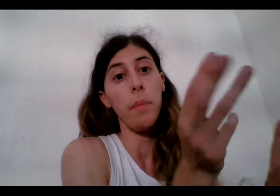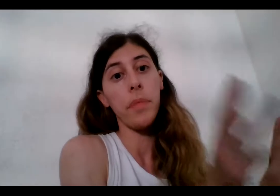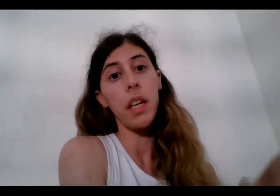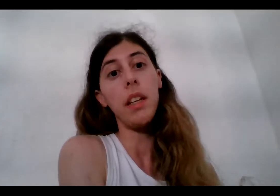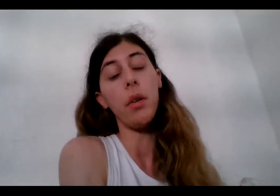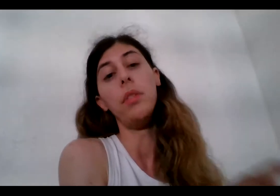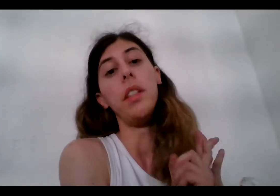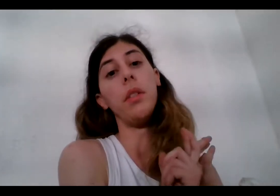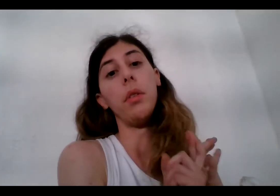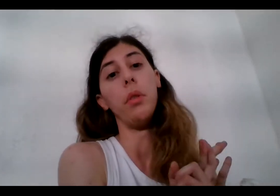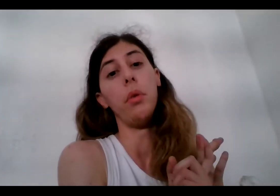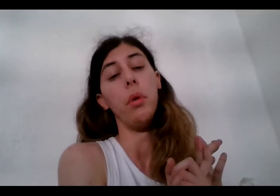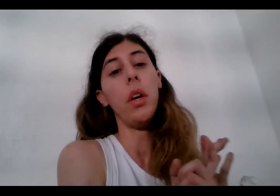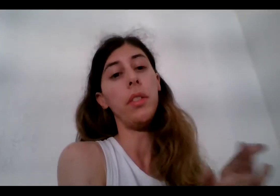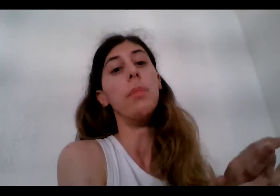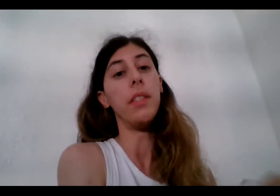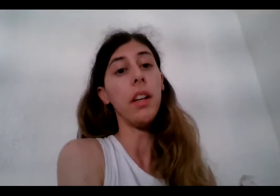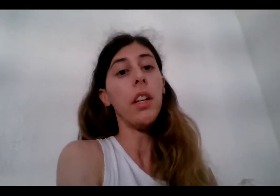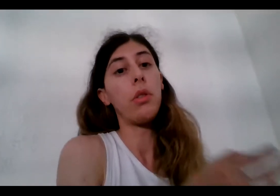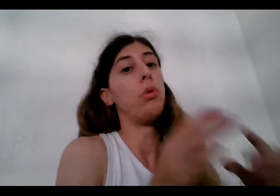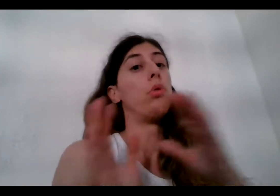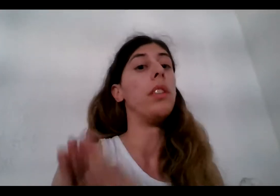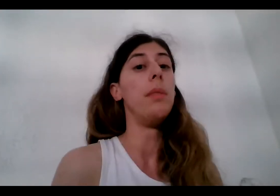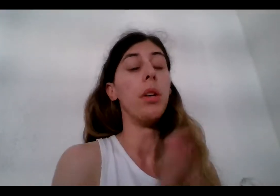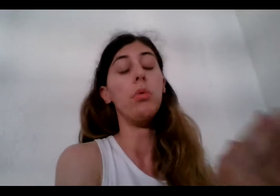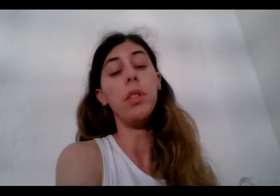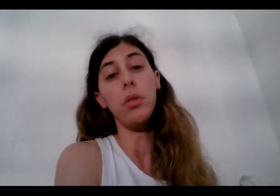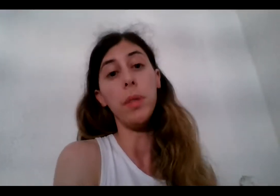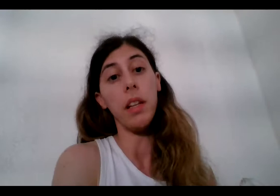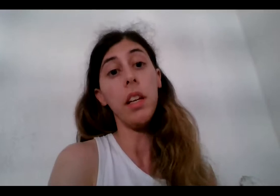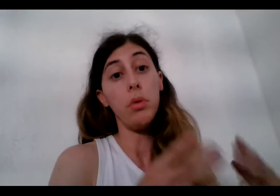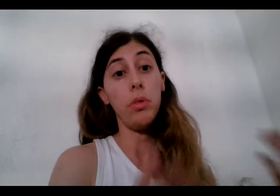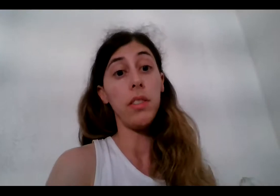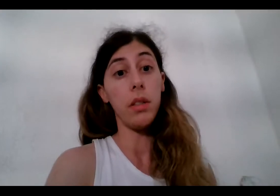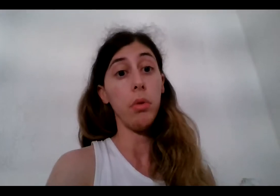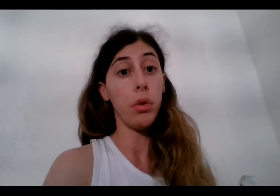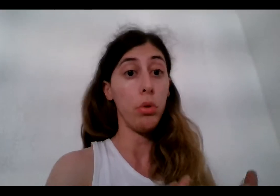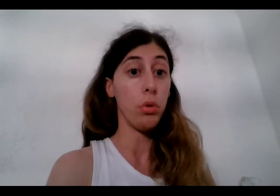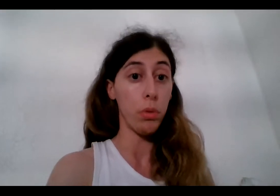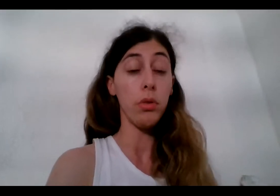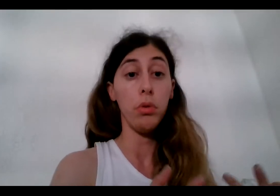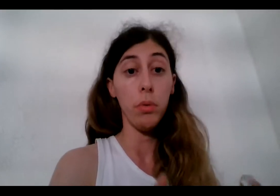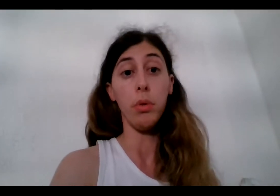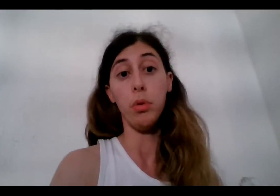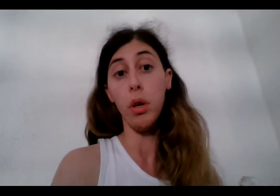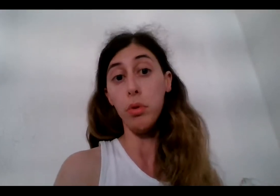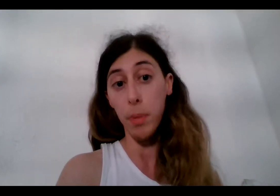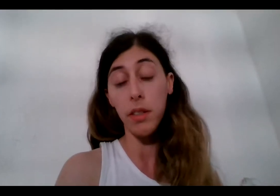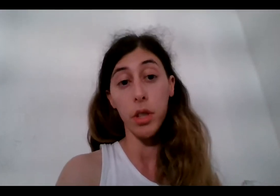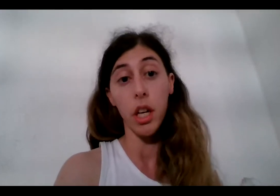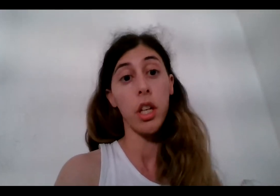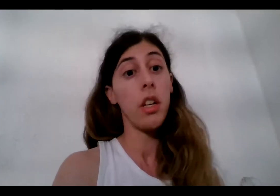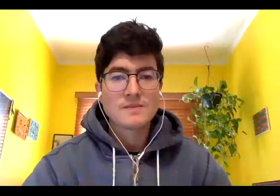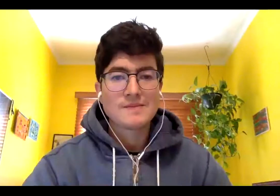associations et des médecins, que ce soit des libéraux ou des hospitaliers. Nous essayons de construire ce nouveau protocole de